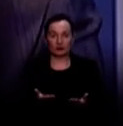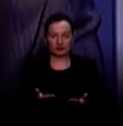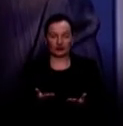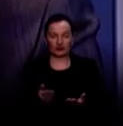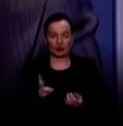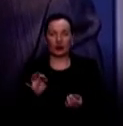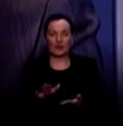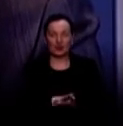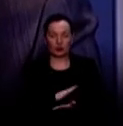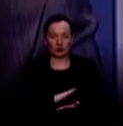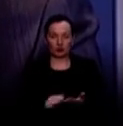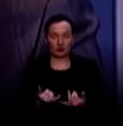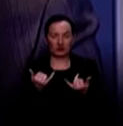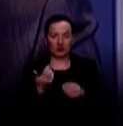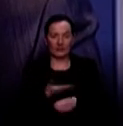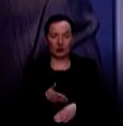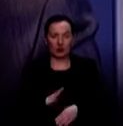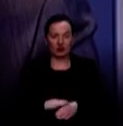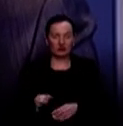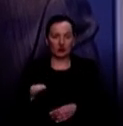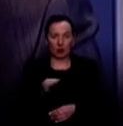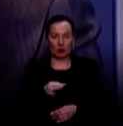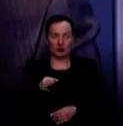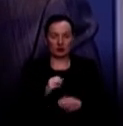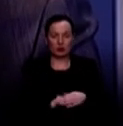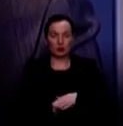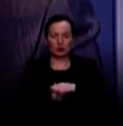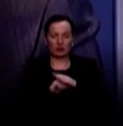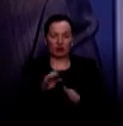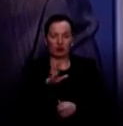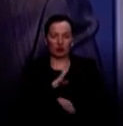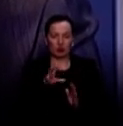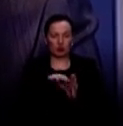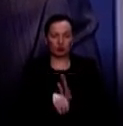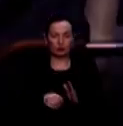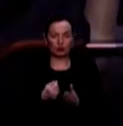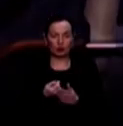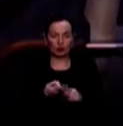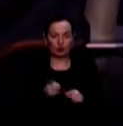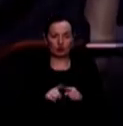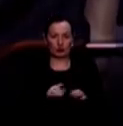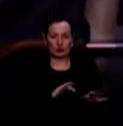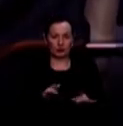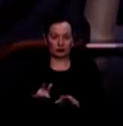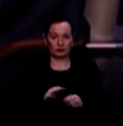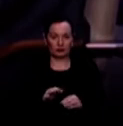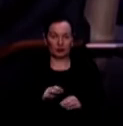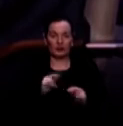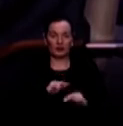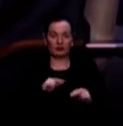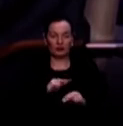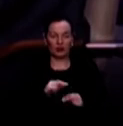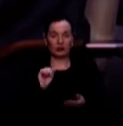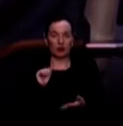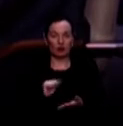на безкоштовній для Полтавської області основах була долучена до цього процесу. Безпосередньо працювали над документом